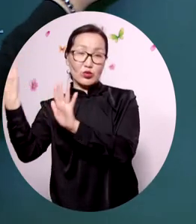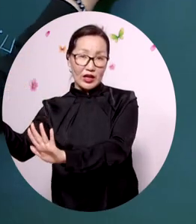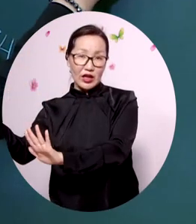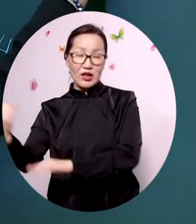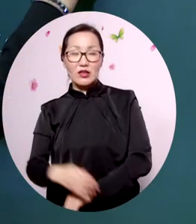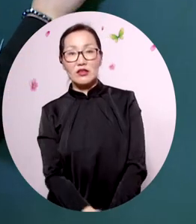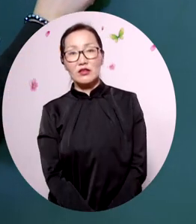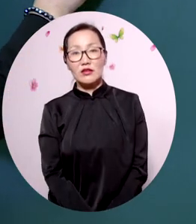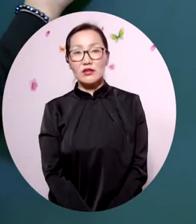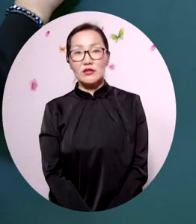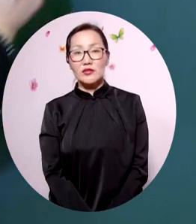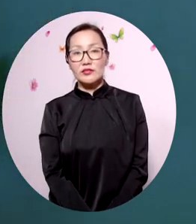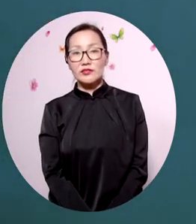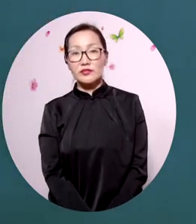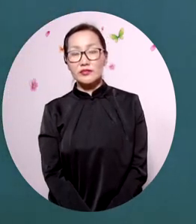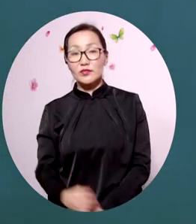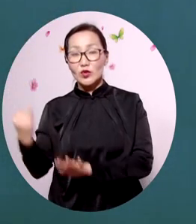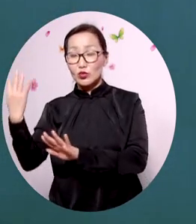6.